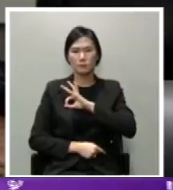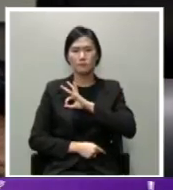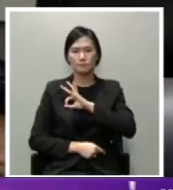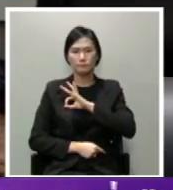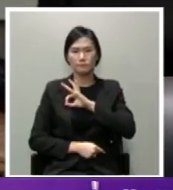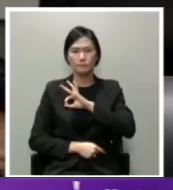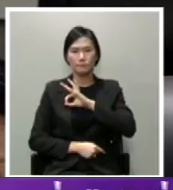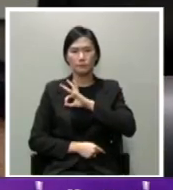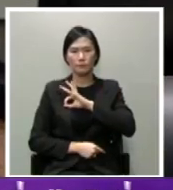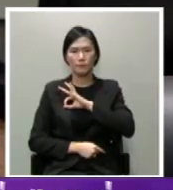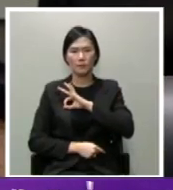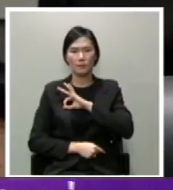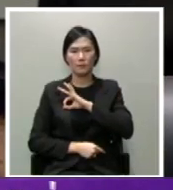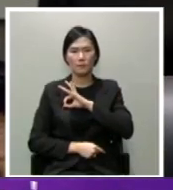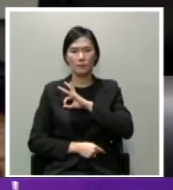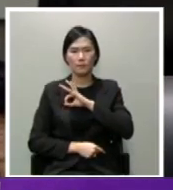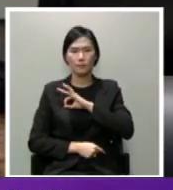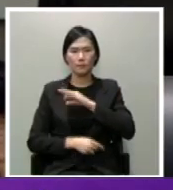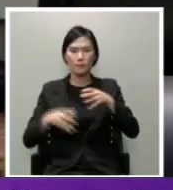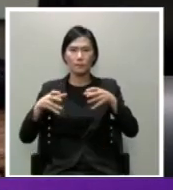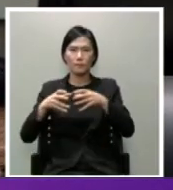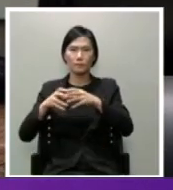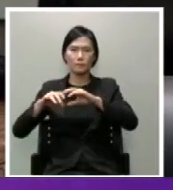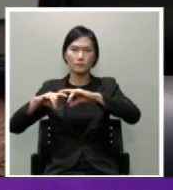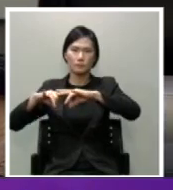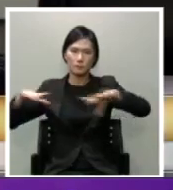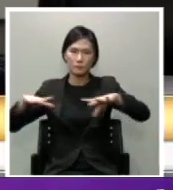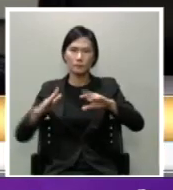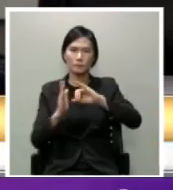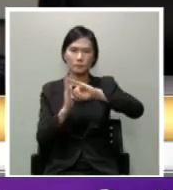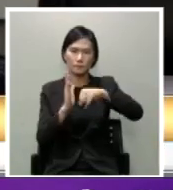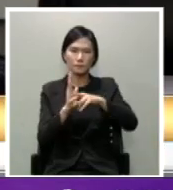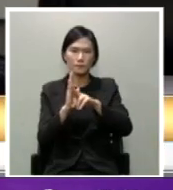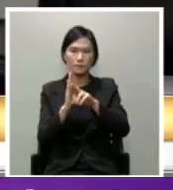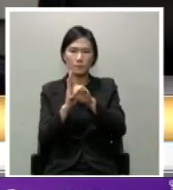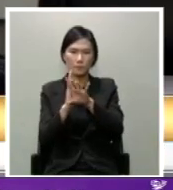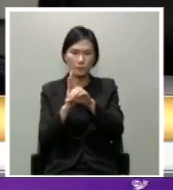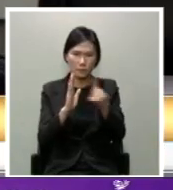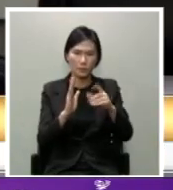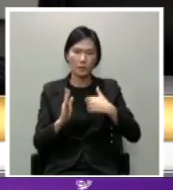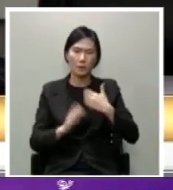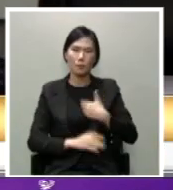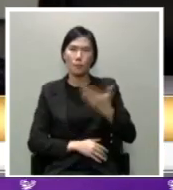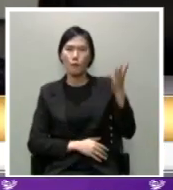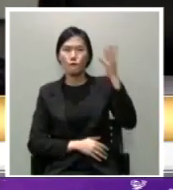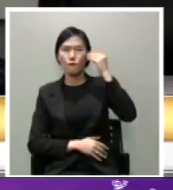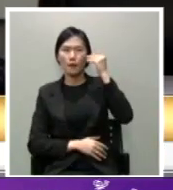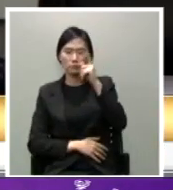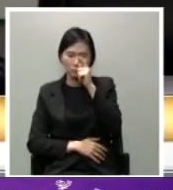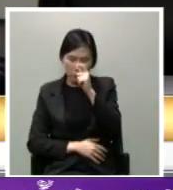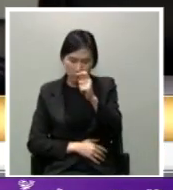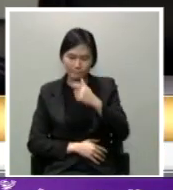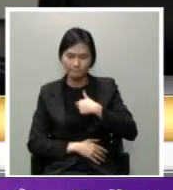รบัญชีรายชื่อฝ่ายค้าน101ก็ฟังท่านพูดไปด้วยความเคารพและก็จดไว้เหมือนกัน